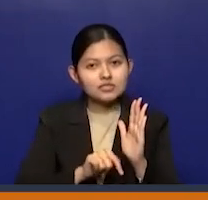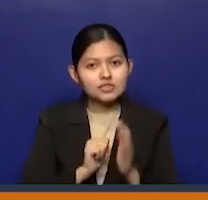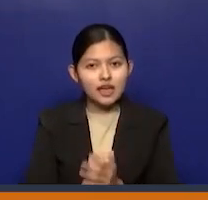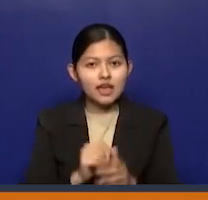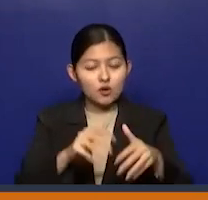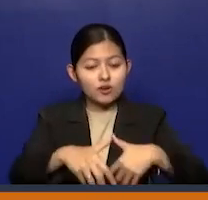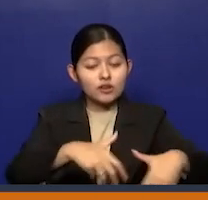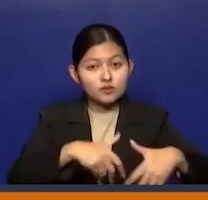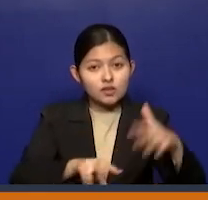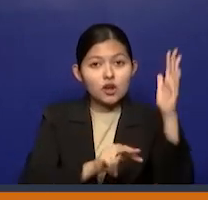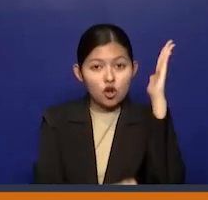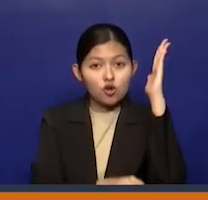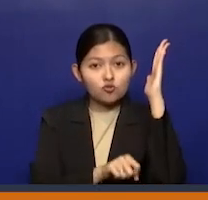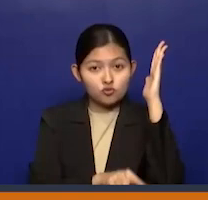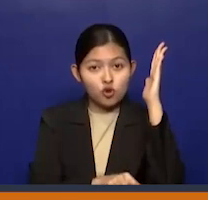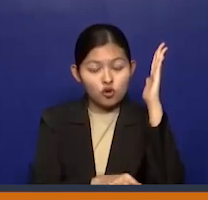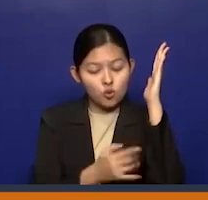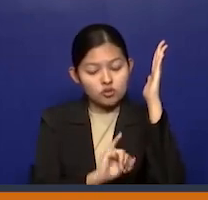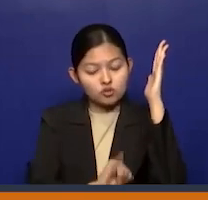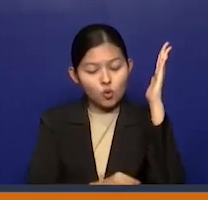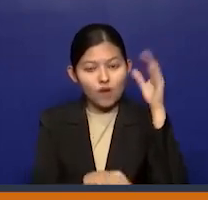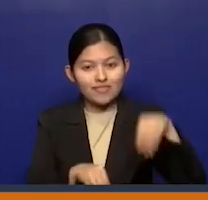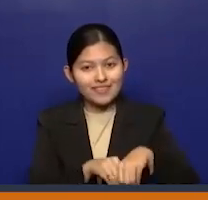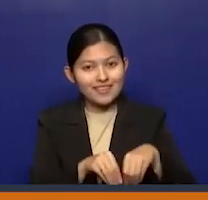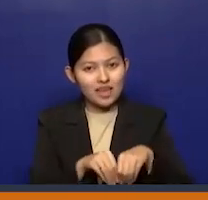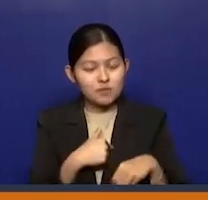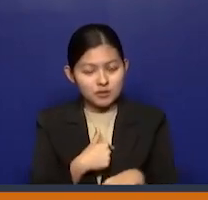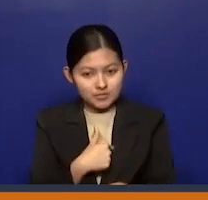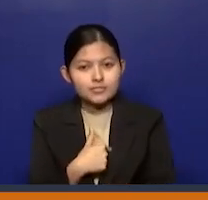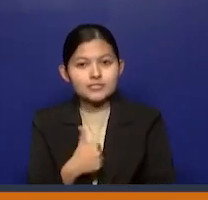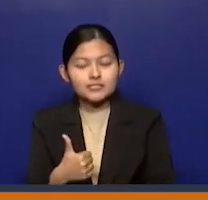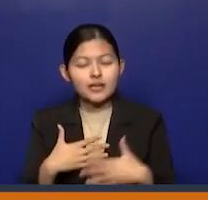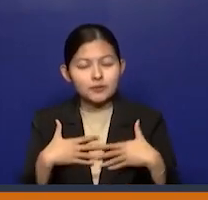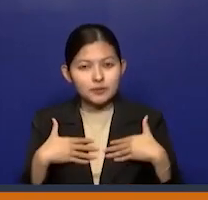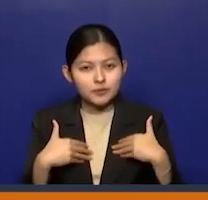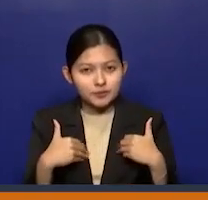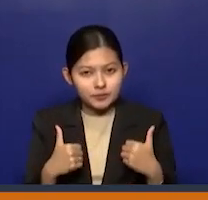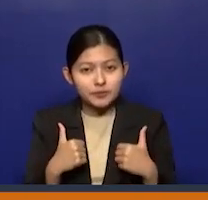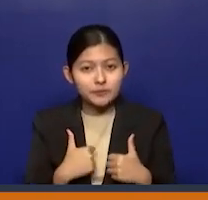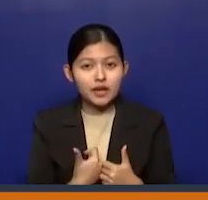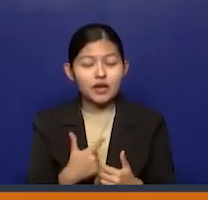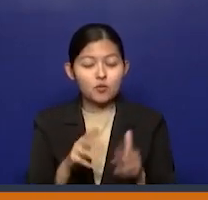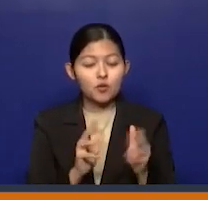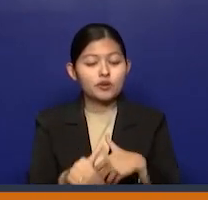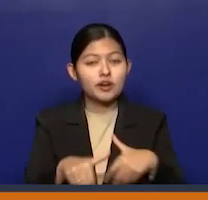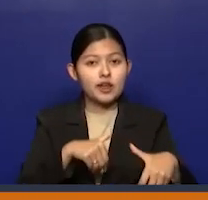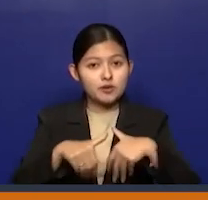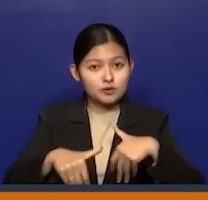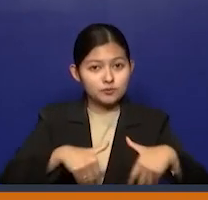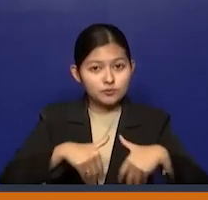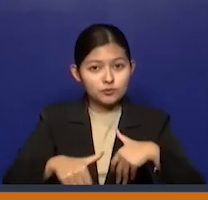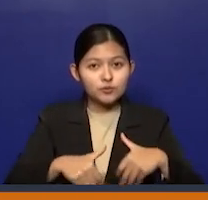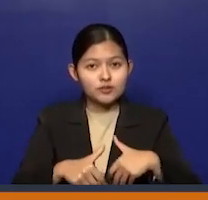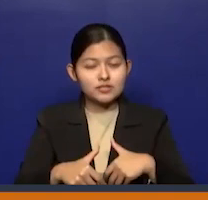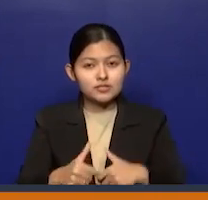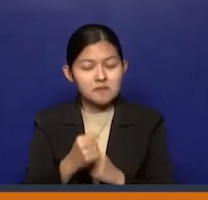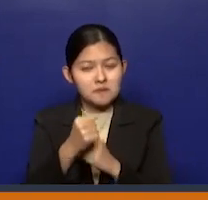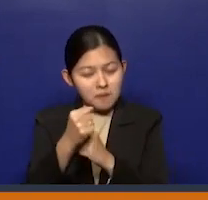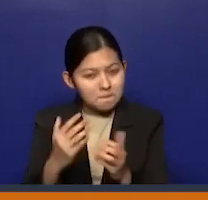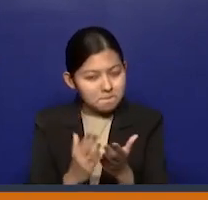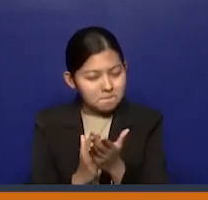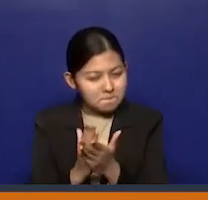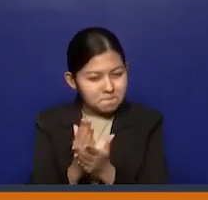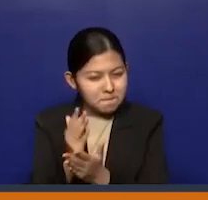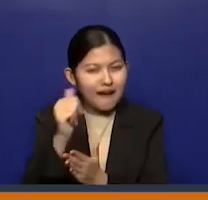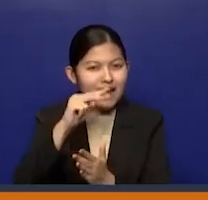ชนทั้งในนครศรีธรรมราชและจังหวัดข้างเคียงเนี่ยมีความมั่นใจว่าพวกเขานะครับจะสามารถป่าน้ำ